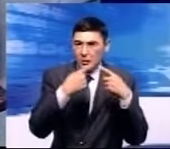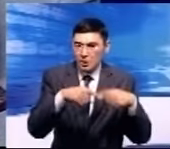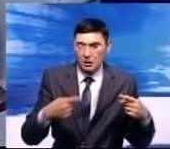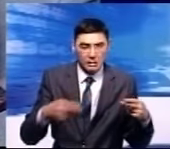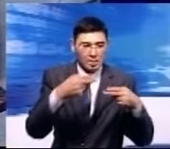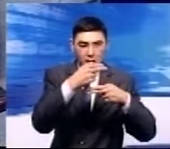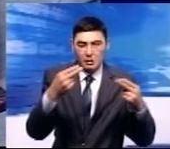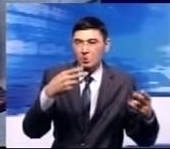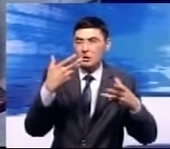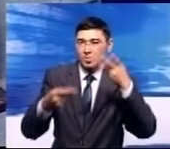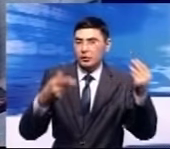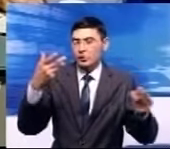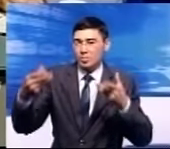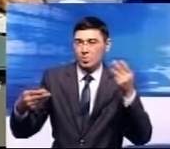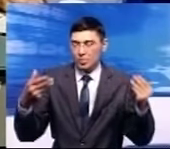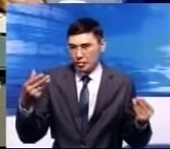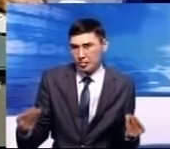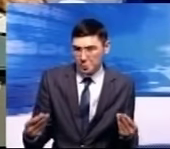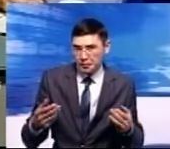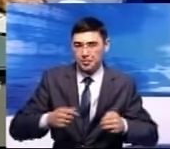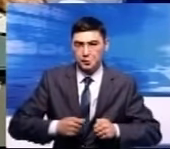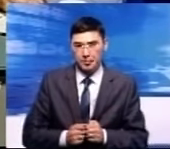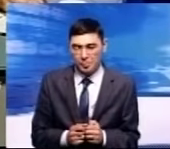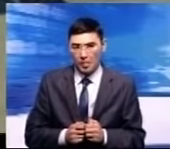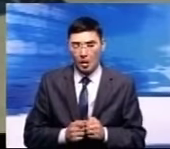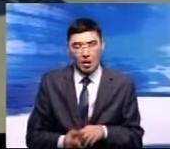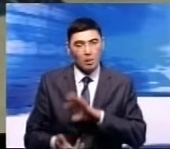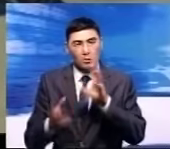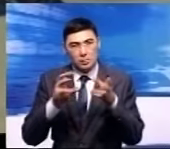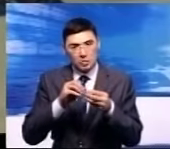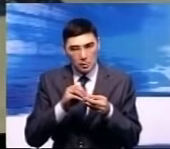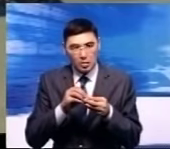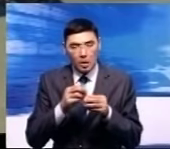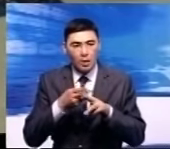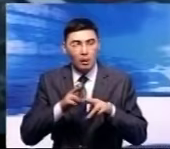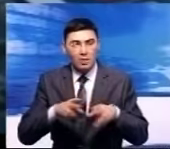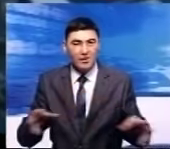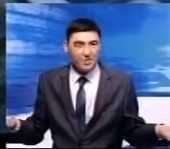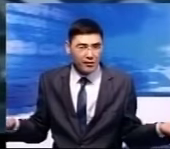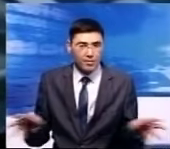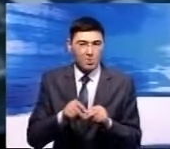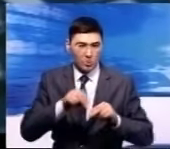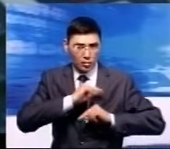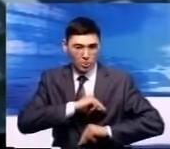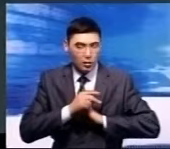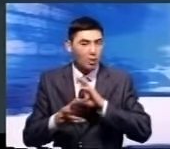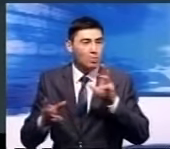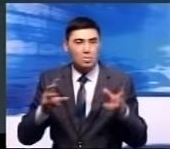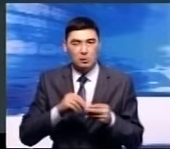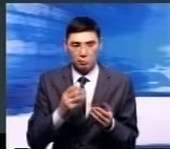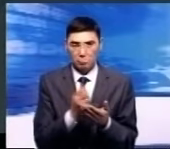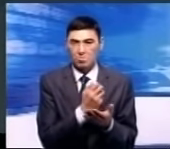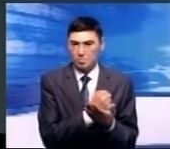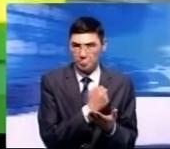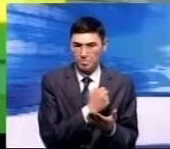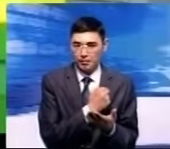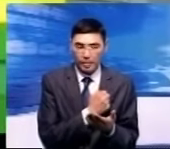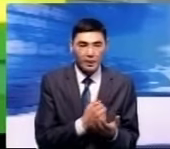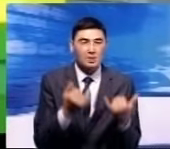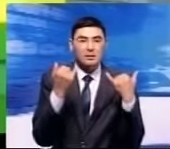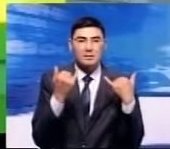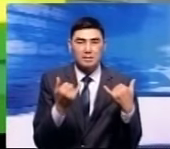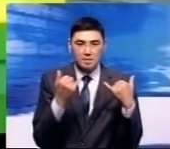актуальностью освещаемых тем. Успех каждой передачи – результат слаженной работы всего коллектива. Очередной телевизионный сезон телеканала начался с